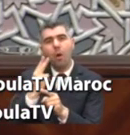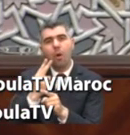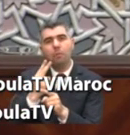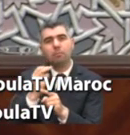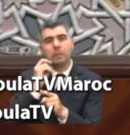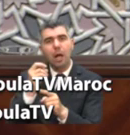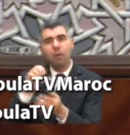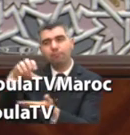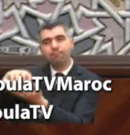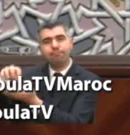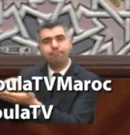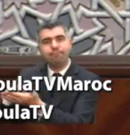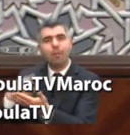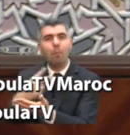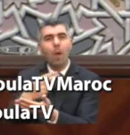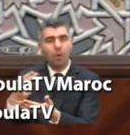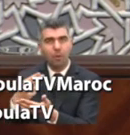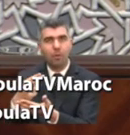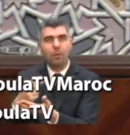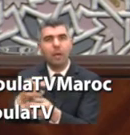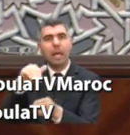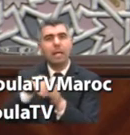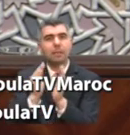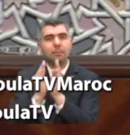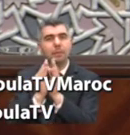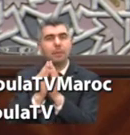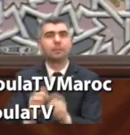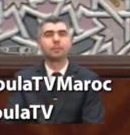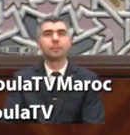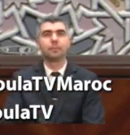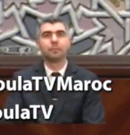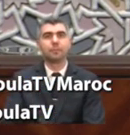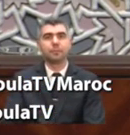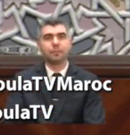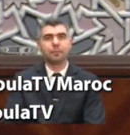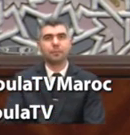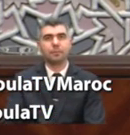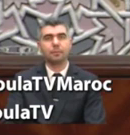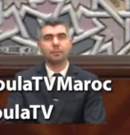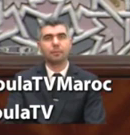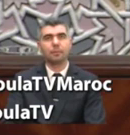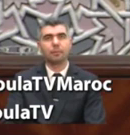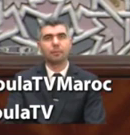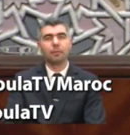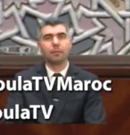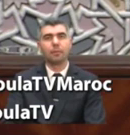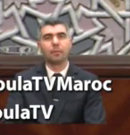النواب المحترمين من نفس الفريق، فريق العداله والتنميه. تفضلوا سيدنا المحترم. واش الوزير ولا حنا؟